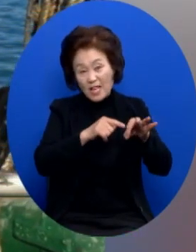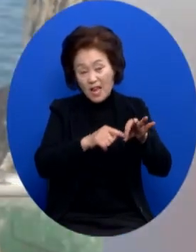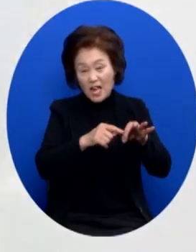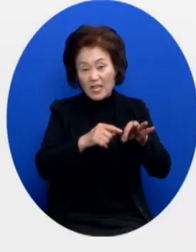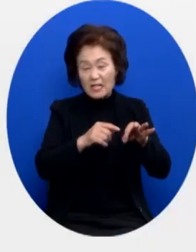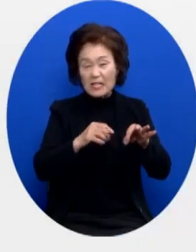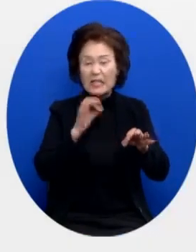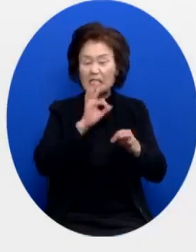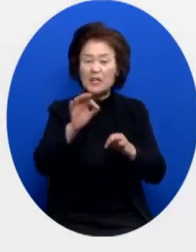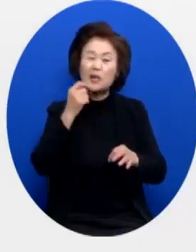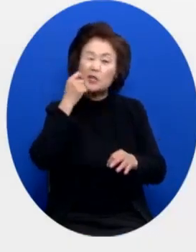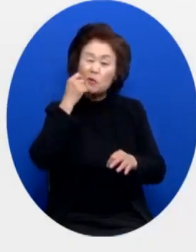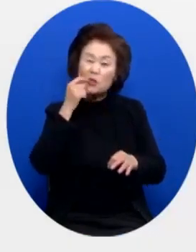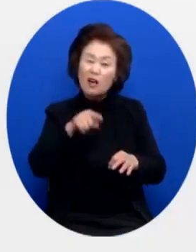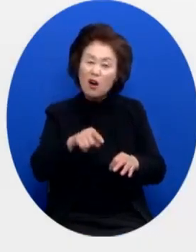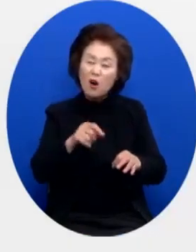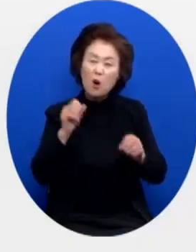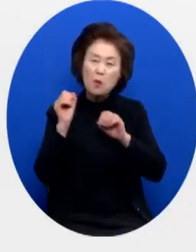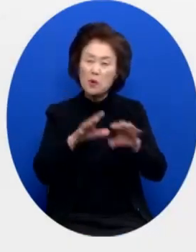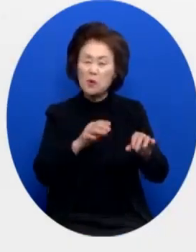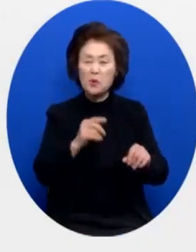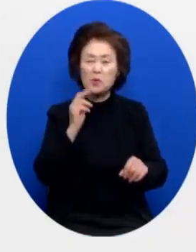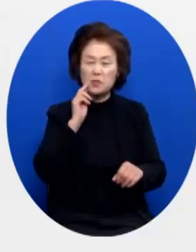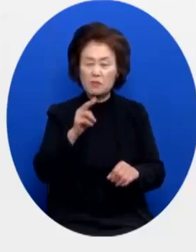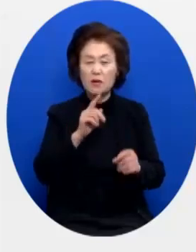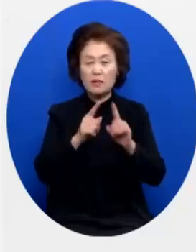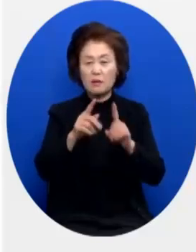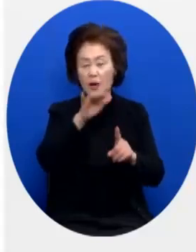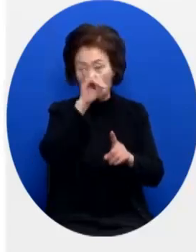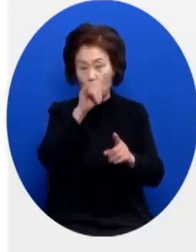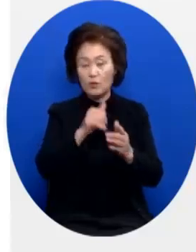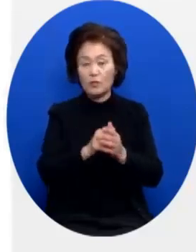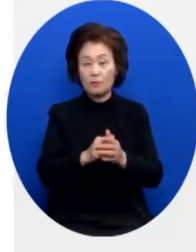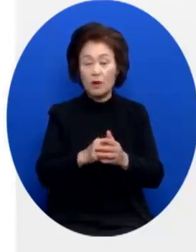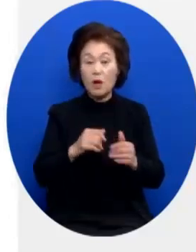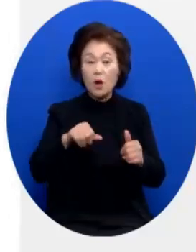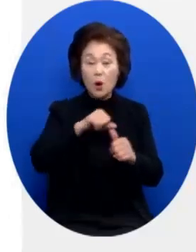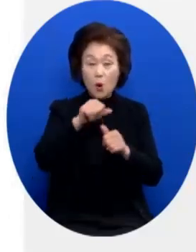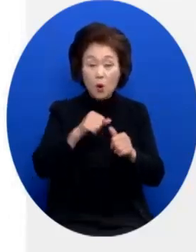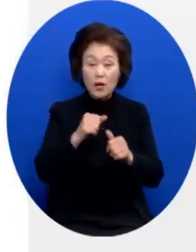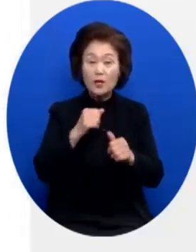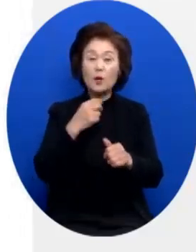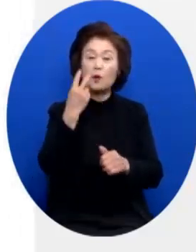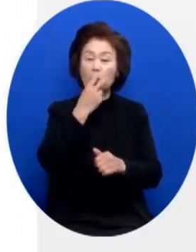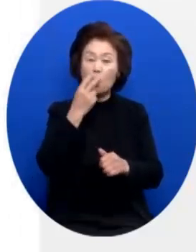만큼 노후 폐타이어의 주기적인 교체를 통해 해양 환경 보호에 동참해달라고 요청했습니다.